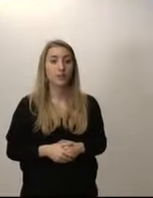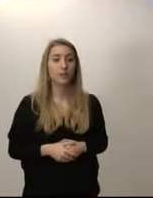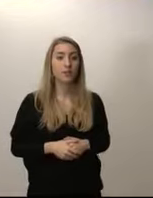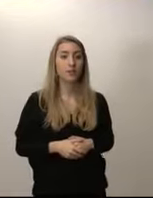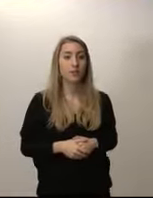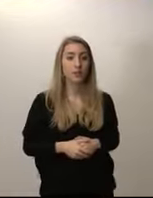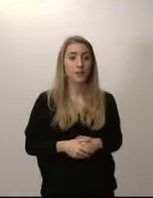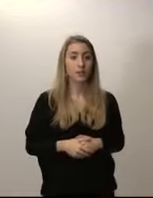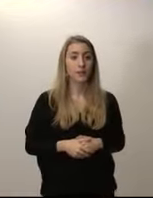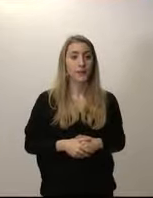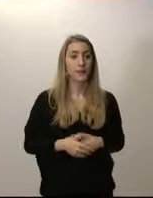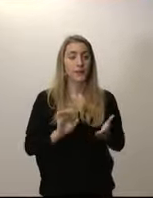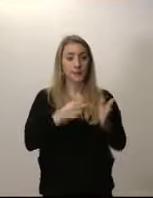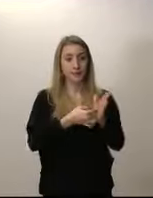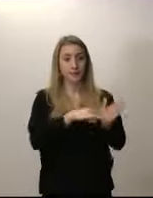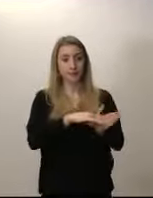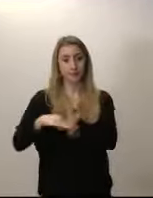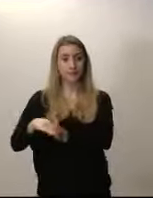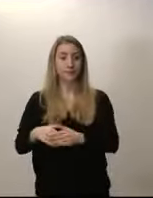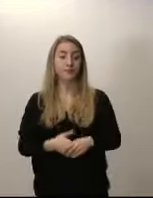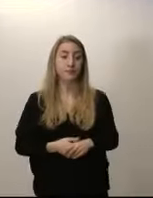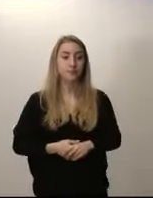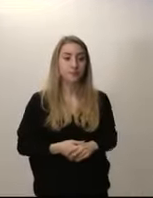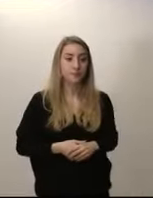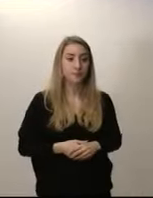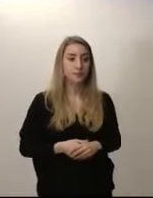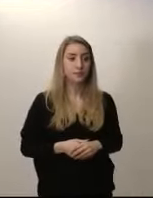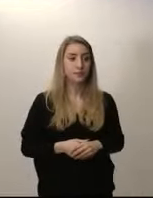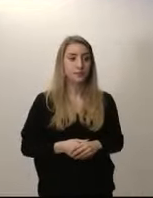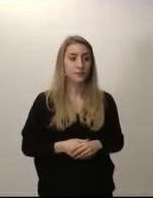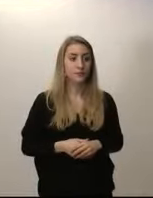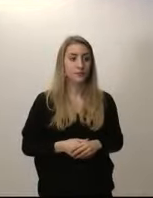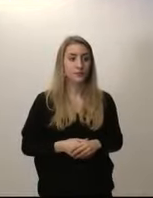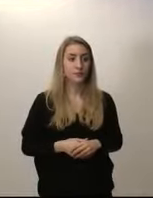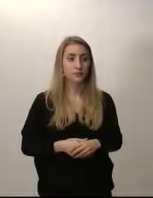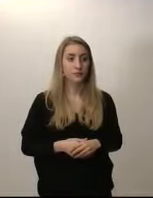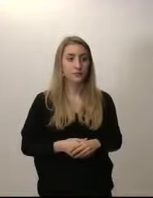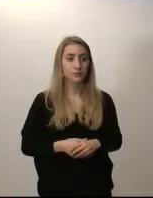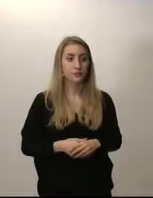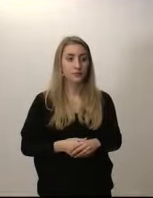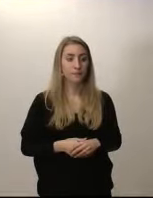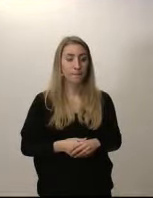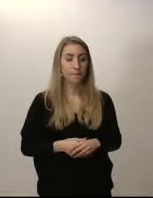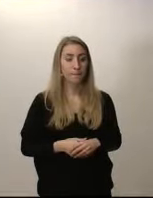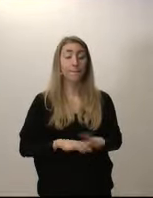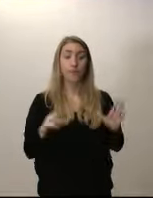Donc, on va passer au point suivant, parce que je crois qu'on ne va pas repartir sur les longs débats qu'il y a eu. Donc, ce point donc, est